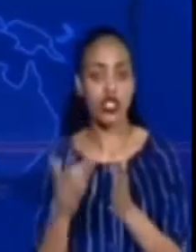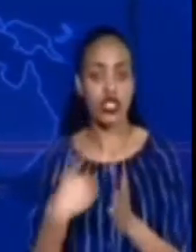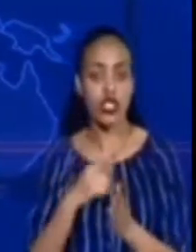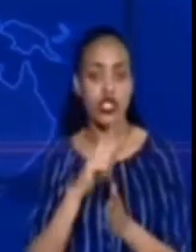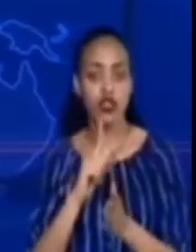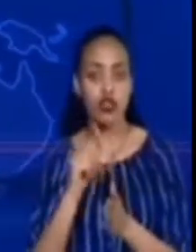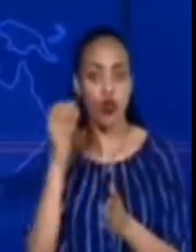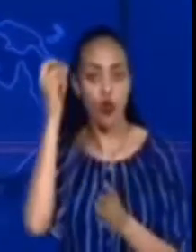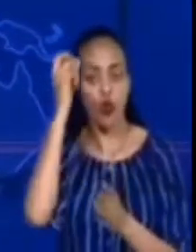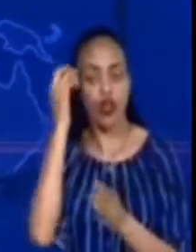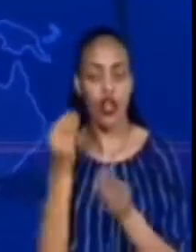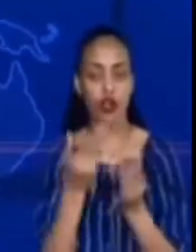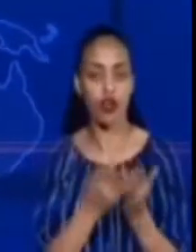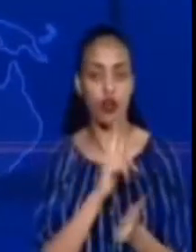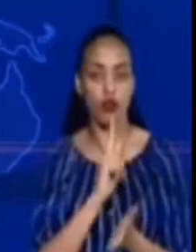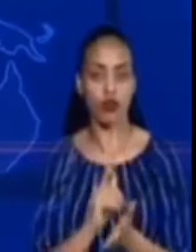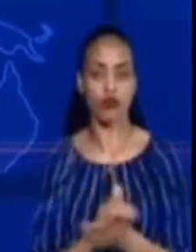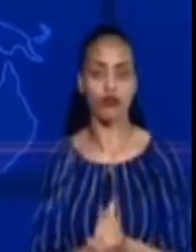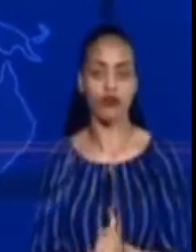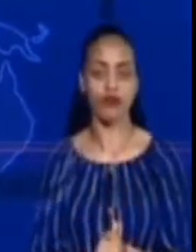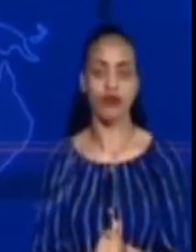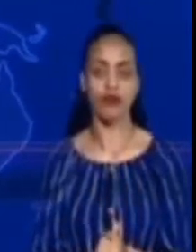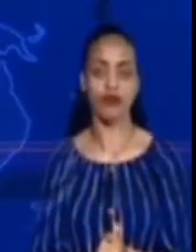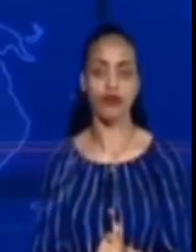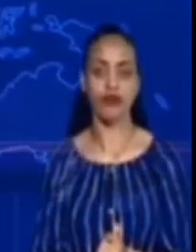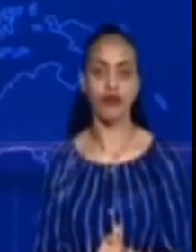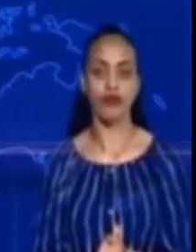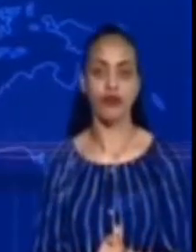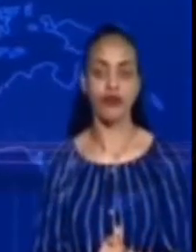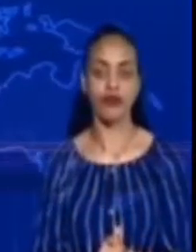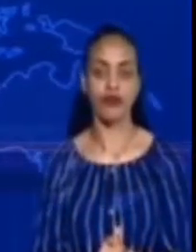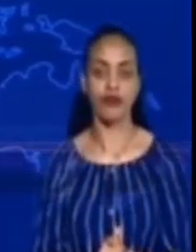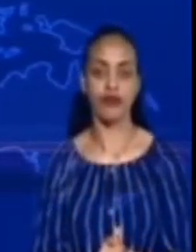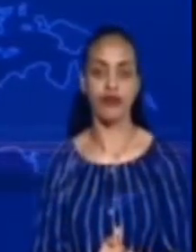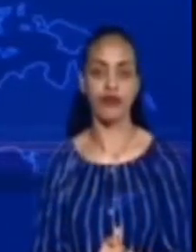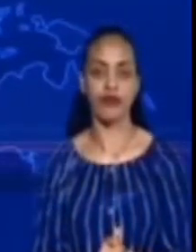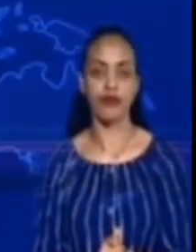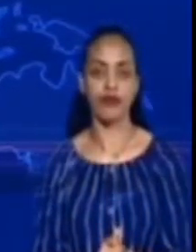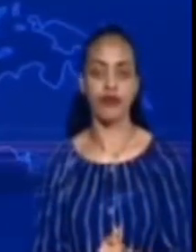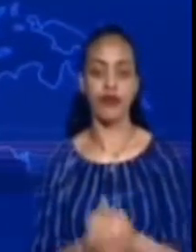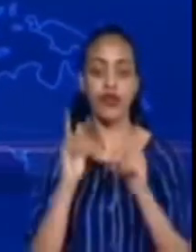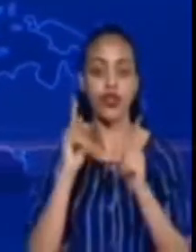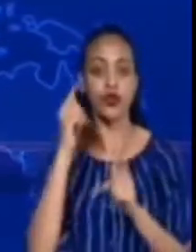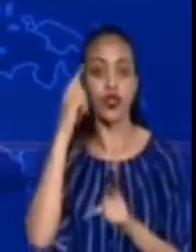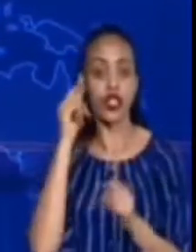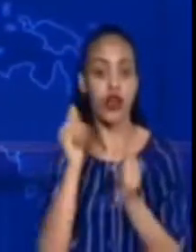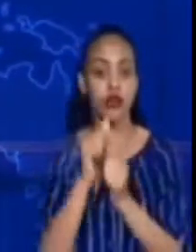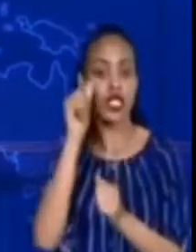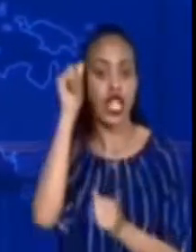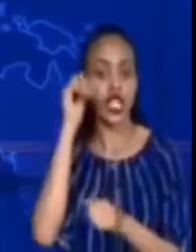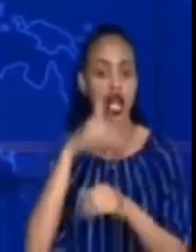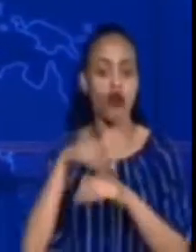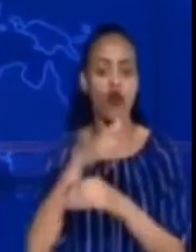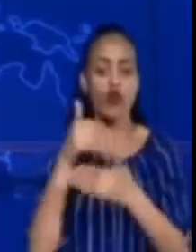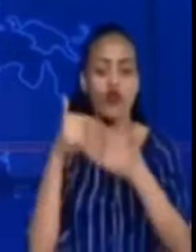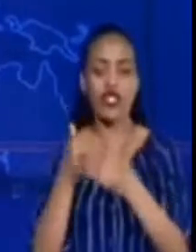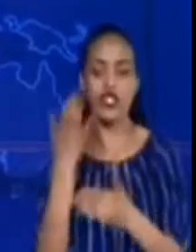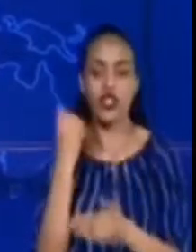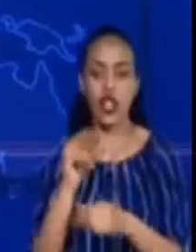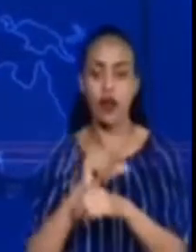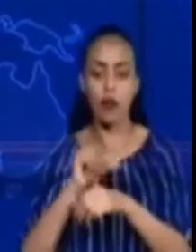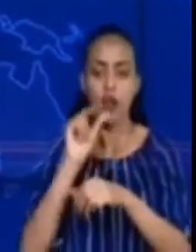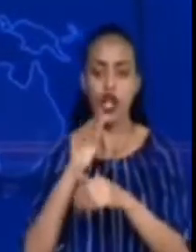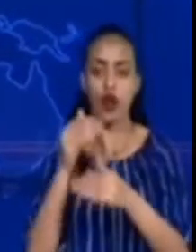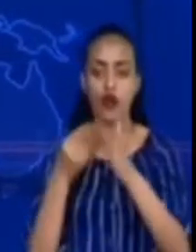የሚገርማችሁ ወራነ ጣሊያንስ በከሎ ለጥረት ሐለ እንዴ ለምኖ ሁለት ስልክ ሁለት ላፕቶፕ ያስገዛ